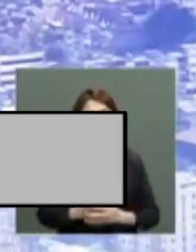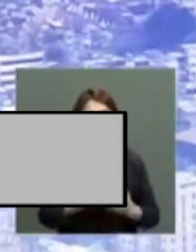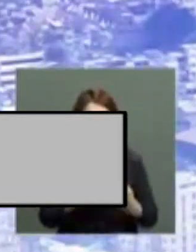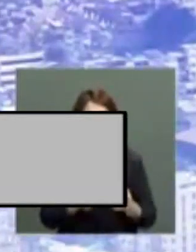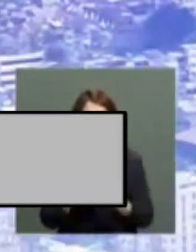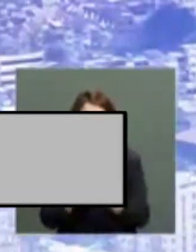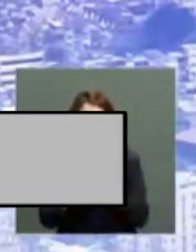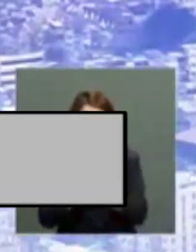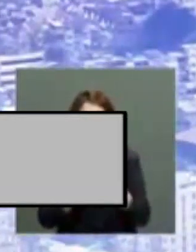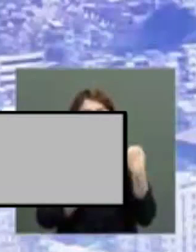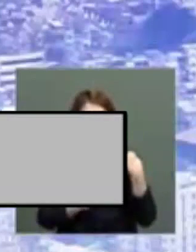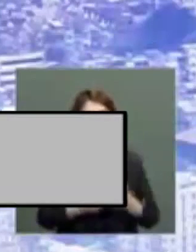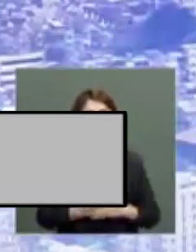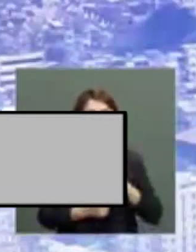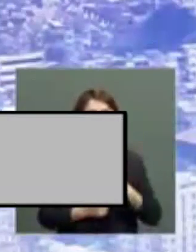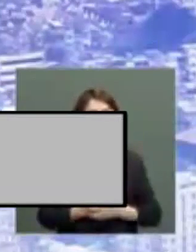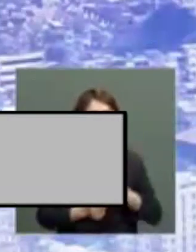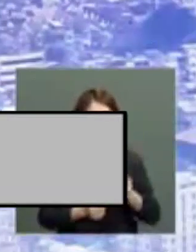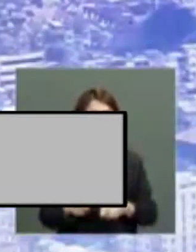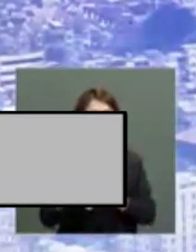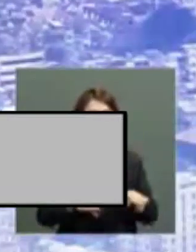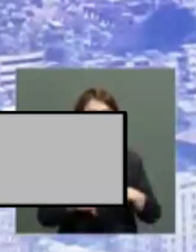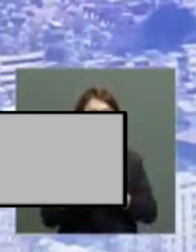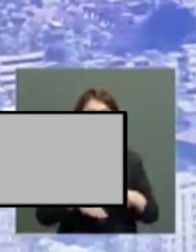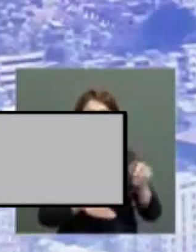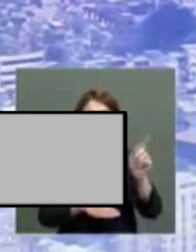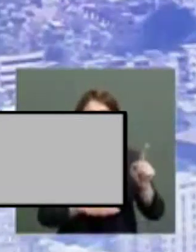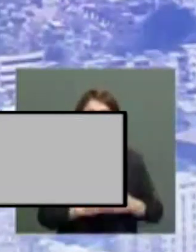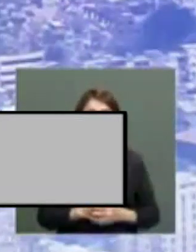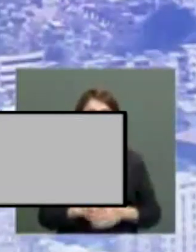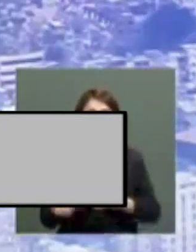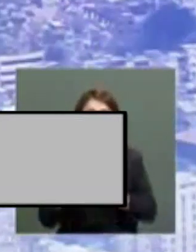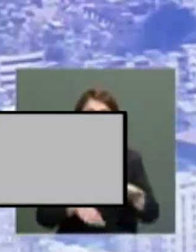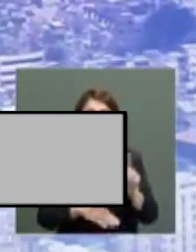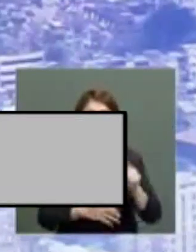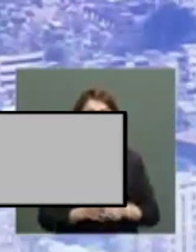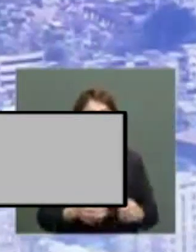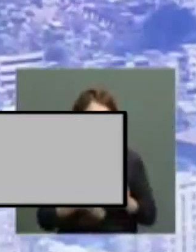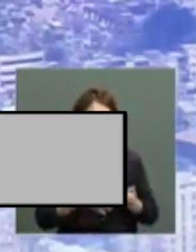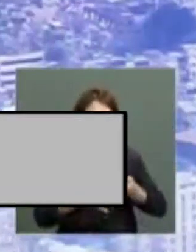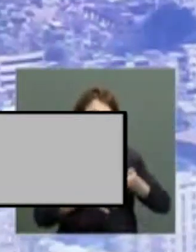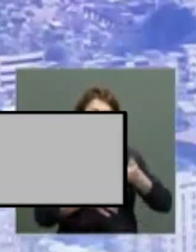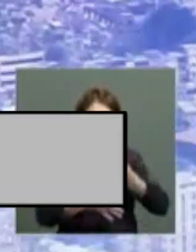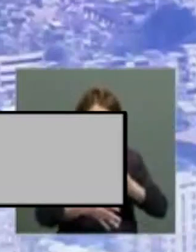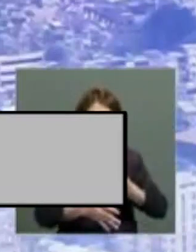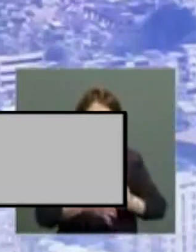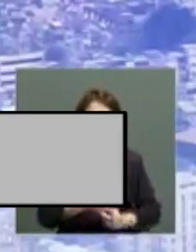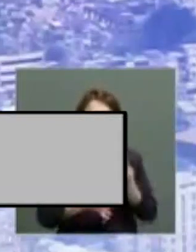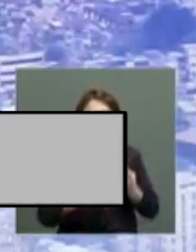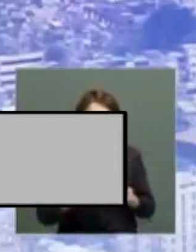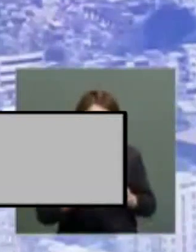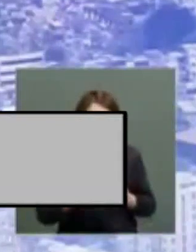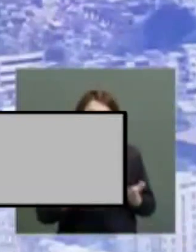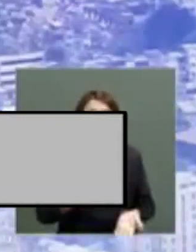ก็จะมีการพูดว่าจะต้องมีการเตรียมเตียงนะครับในหลายระดับตั้งแต่ระดับที่เบาๆจ